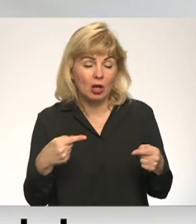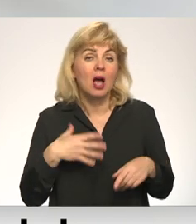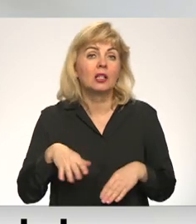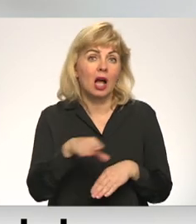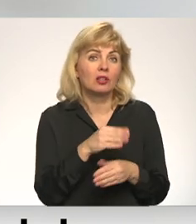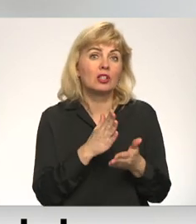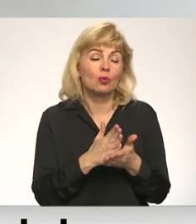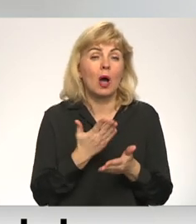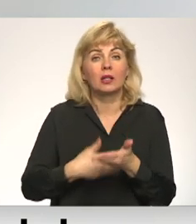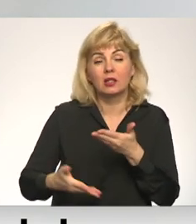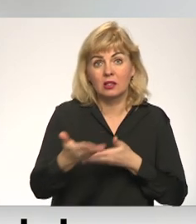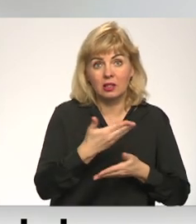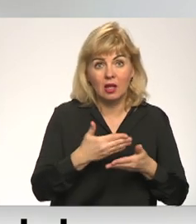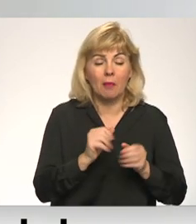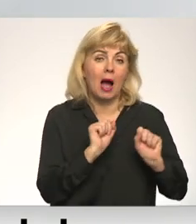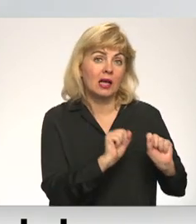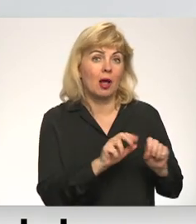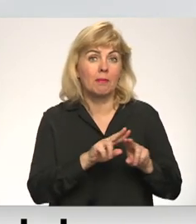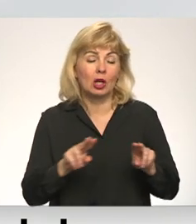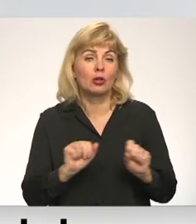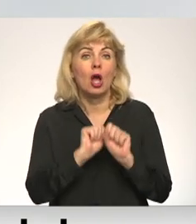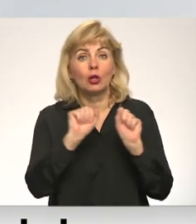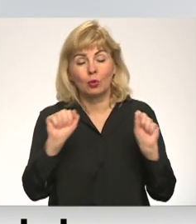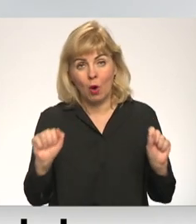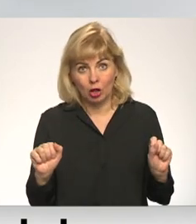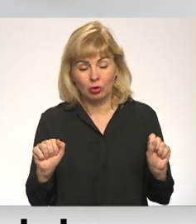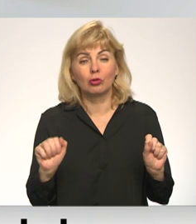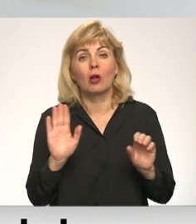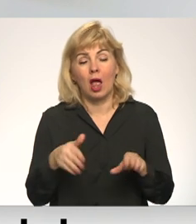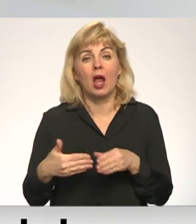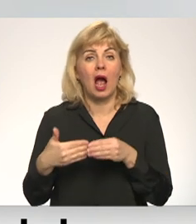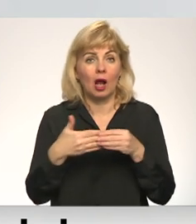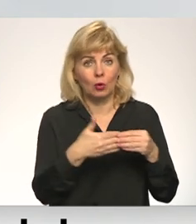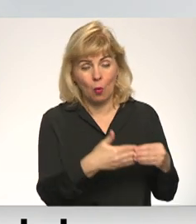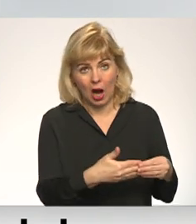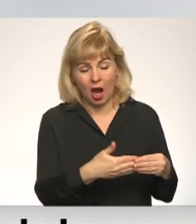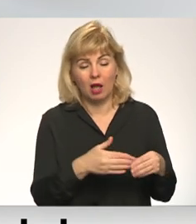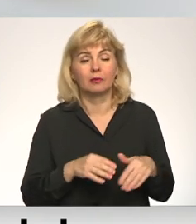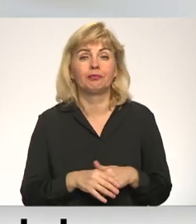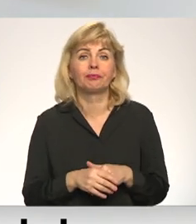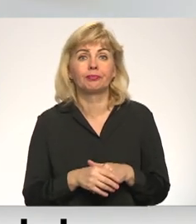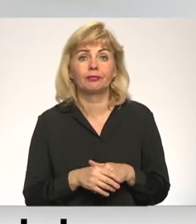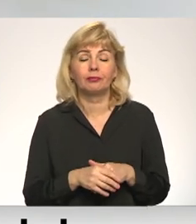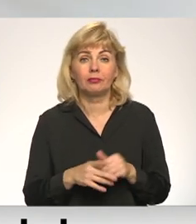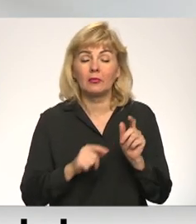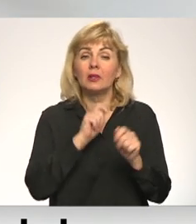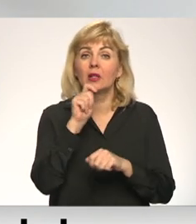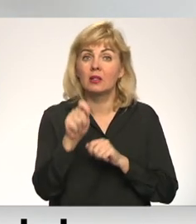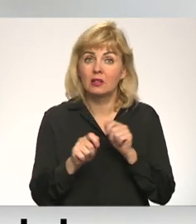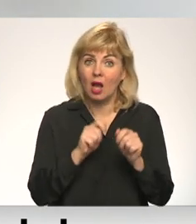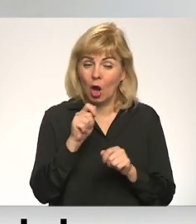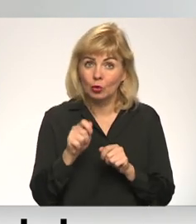viss notiek sadarbībā ar aizsardzības ministriju, lai nodrošinātu drošu nogādi. Vēl šie ziedojumi,